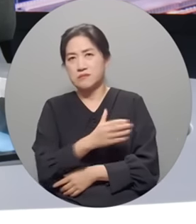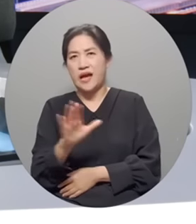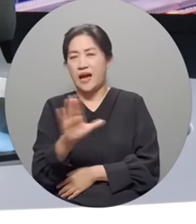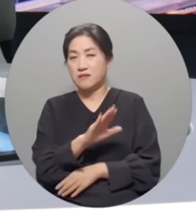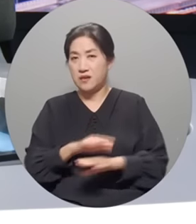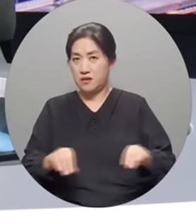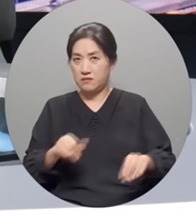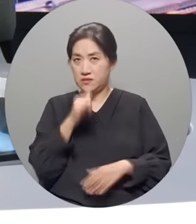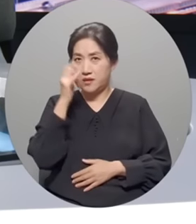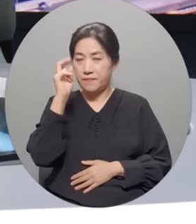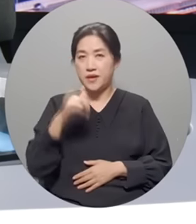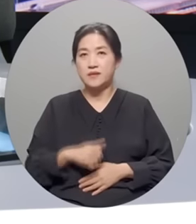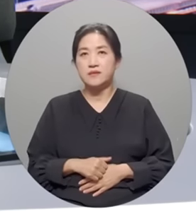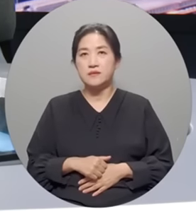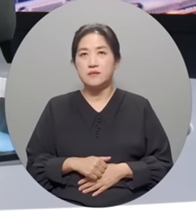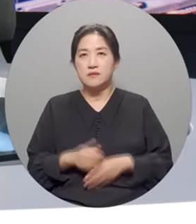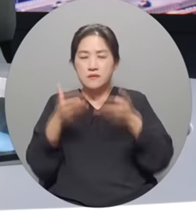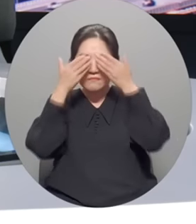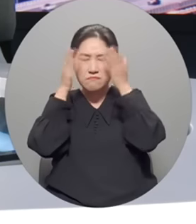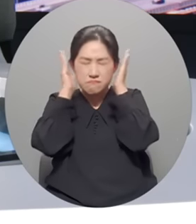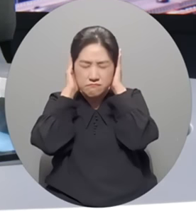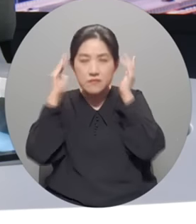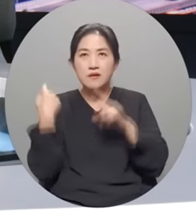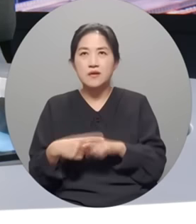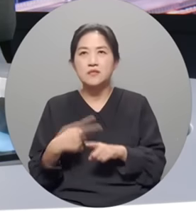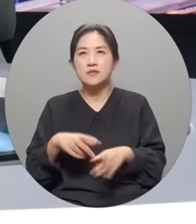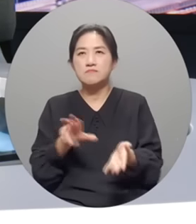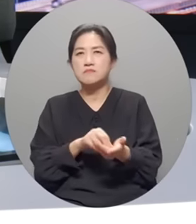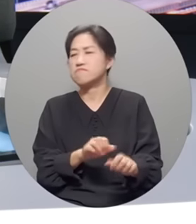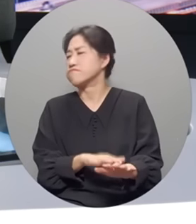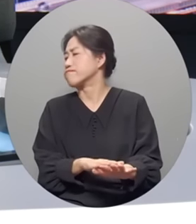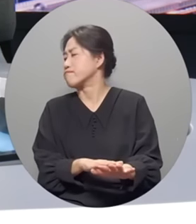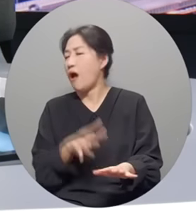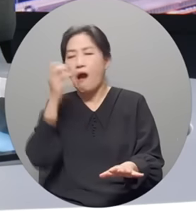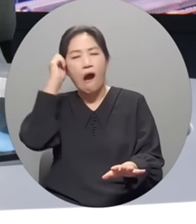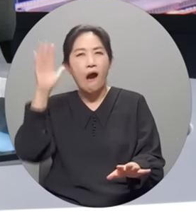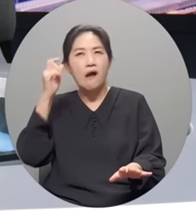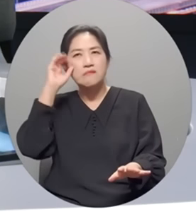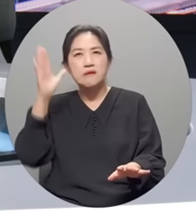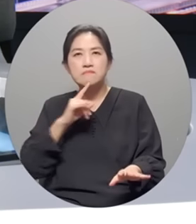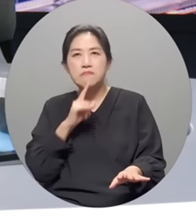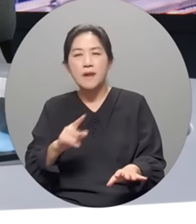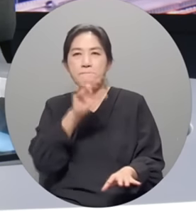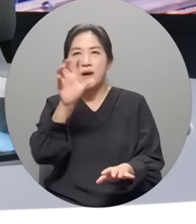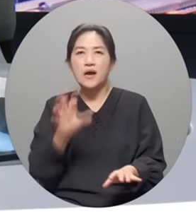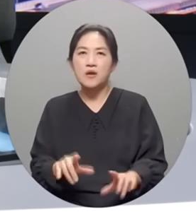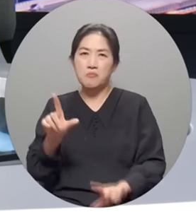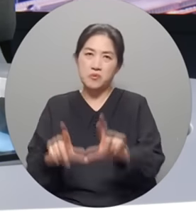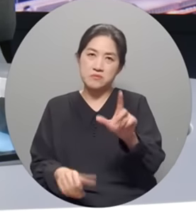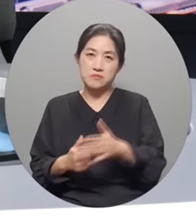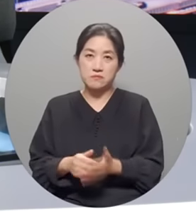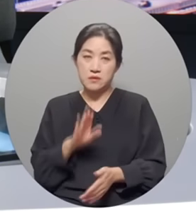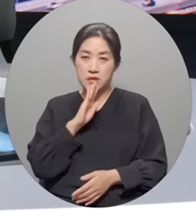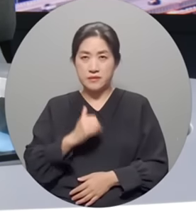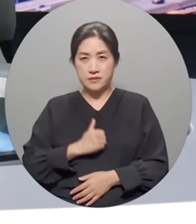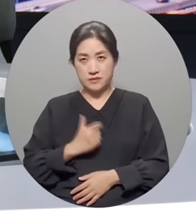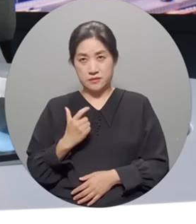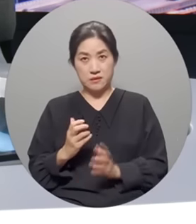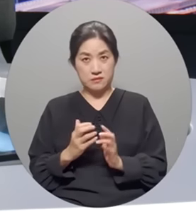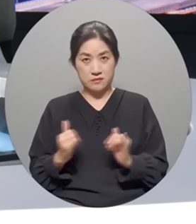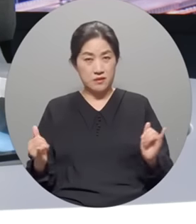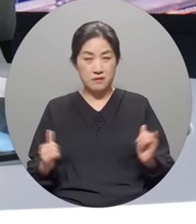두지 않았겠죠. 눈과 귀를 닫고 문제를 뭉개며 기억이 안 난다는 얘기만 거듭하는 것 역시 진짜